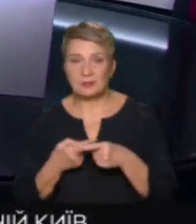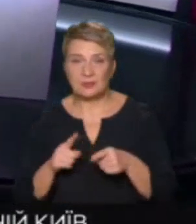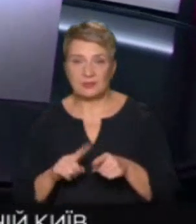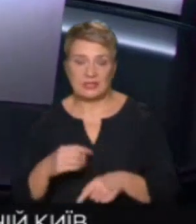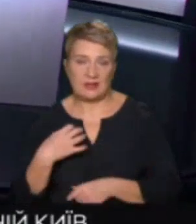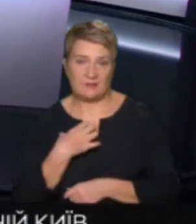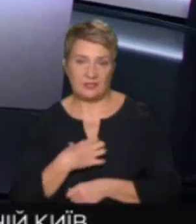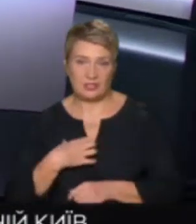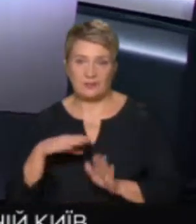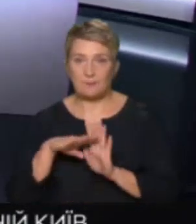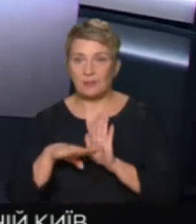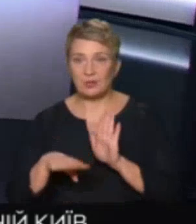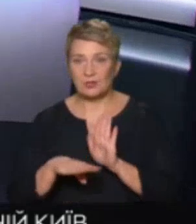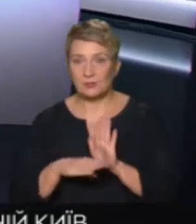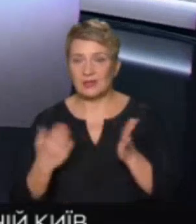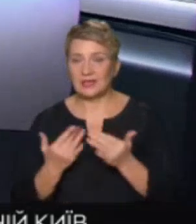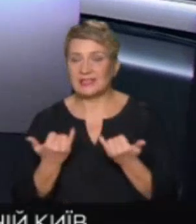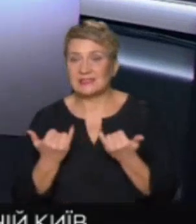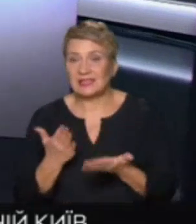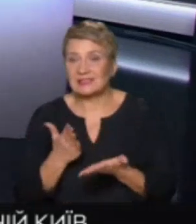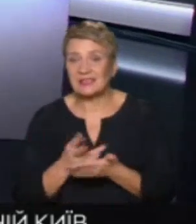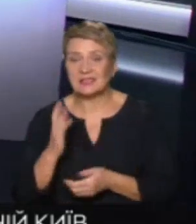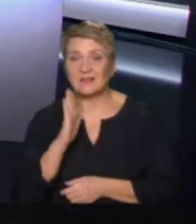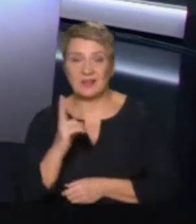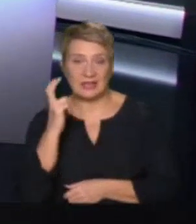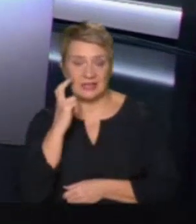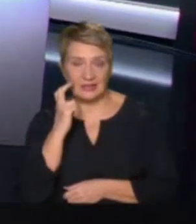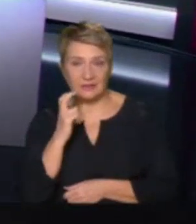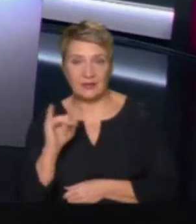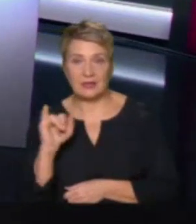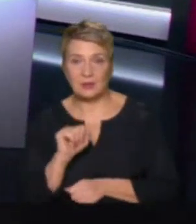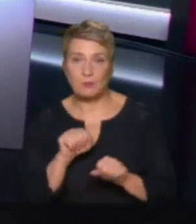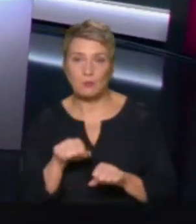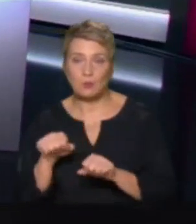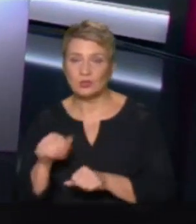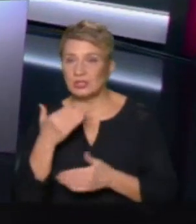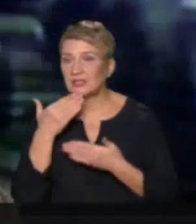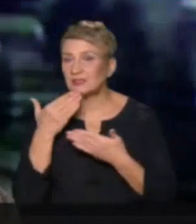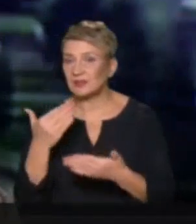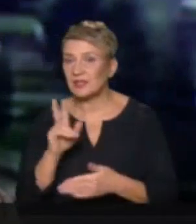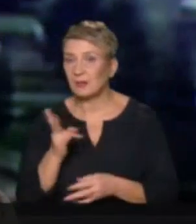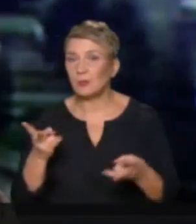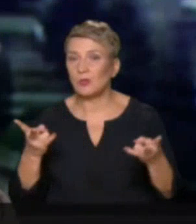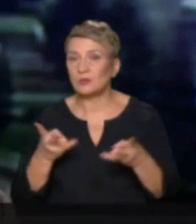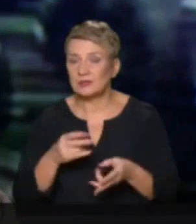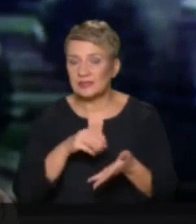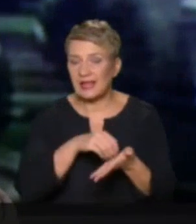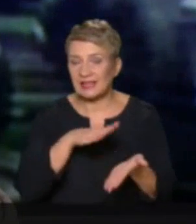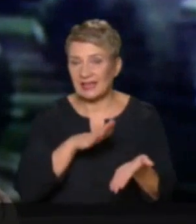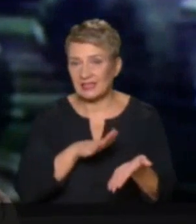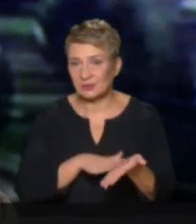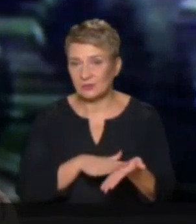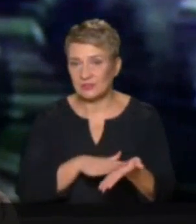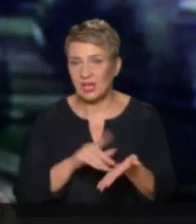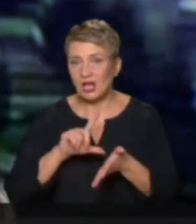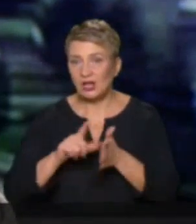важливі програми, які зараз є в Києві, які зараз є в столиці. Можете звертатись, кому це потрібно, реєструватись. У нас в студії